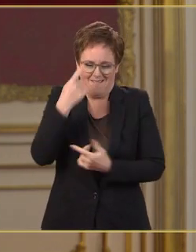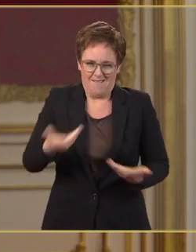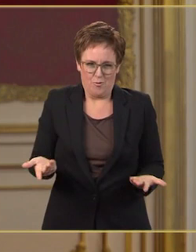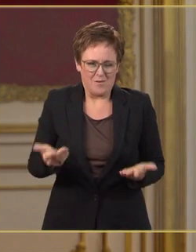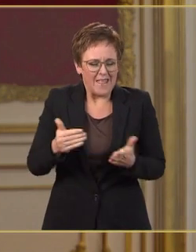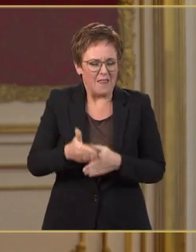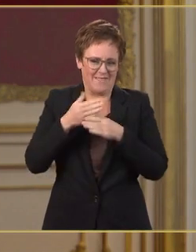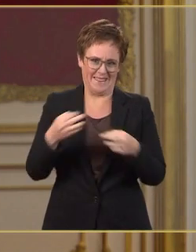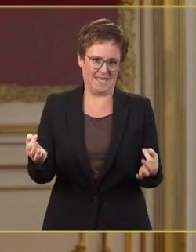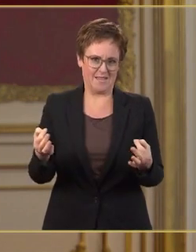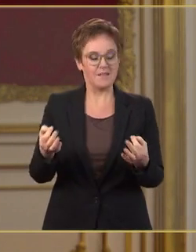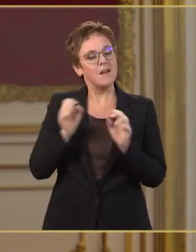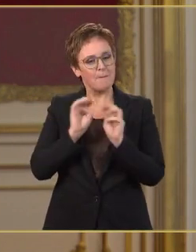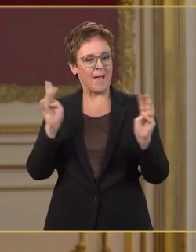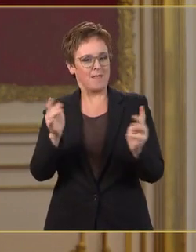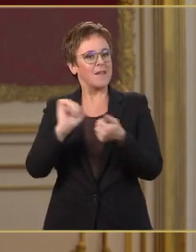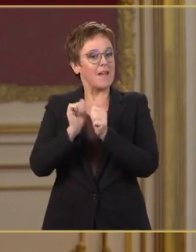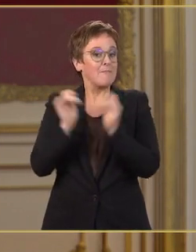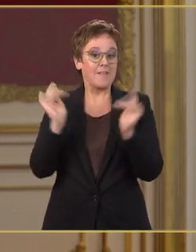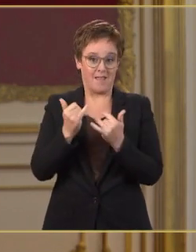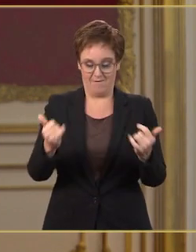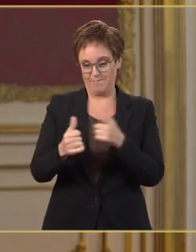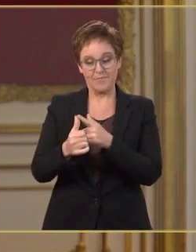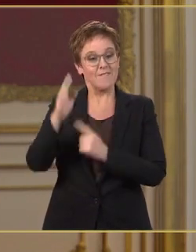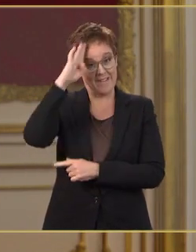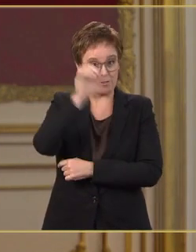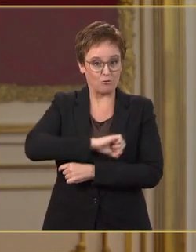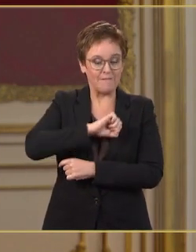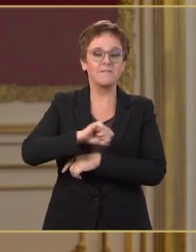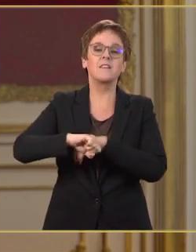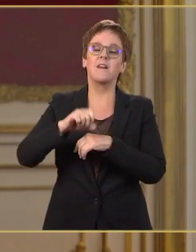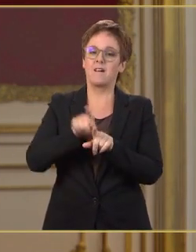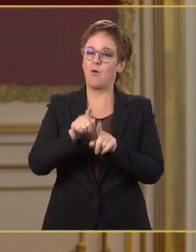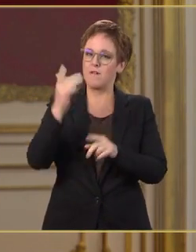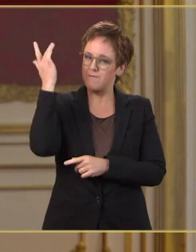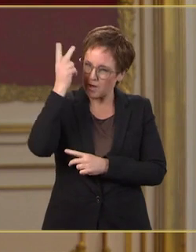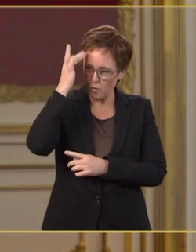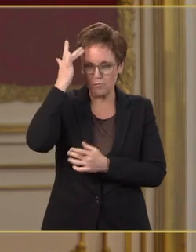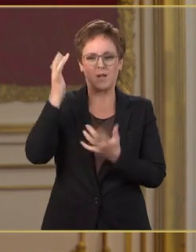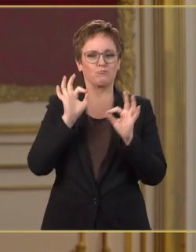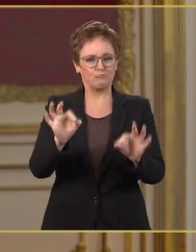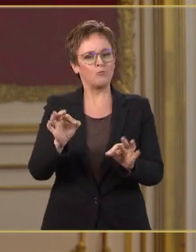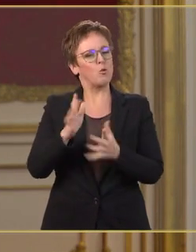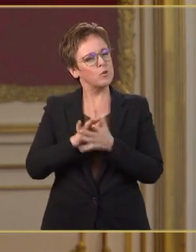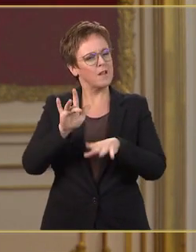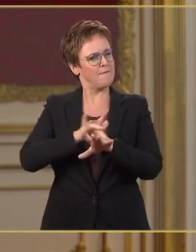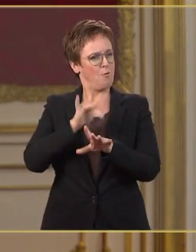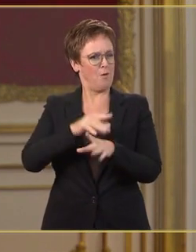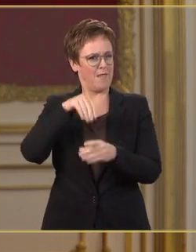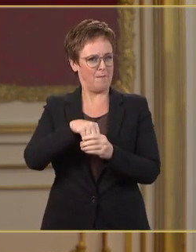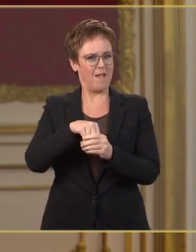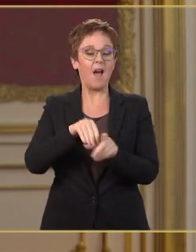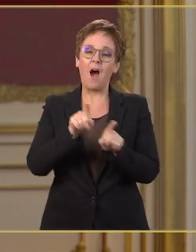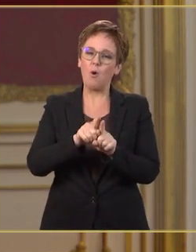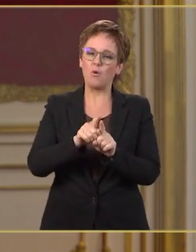bekämpfen wir diese pandemie mit wissenschaft vernunft und mitgefühl und bleiben wir in unserer sprache